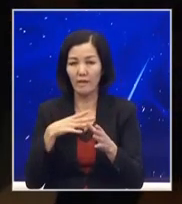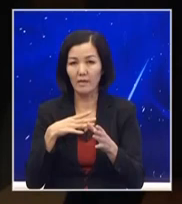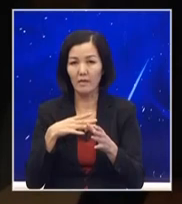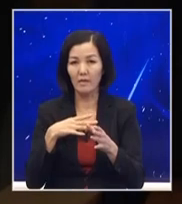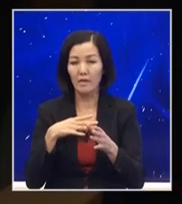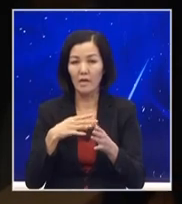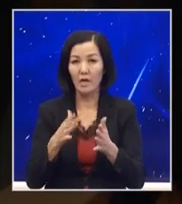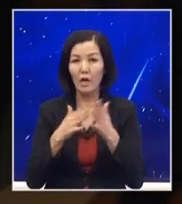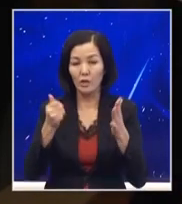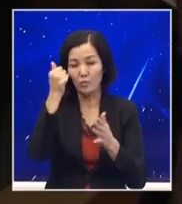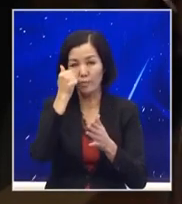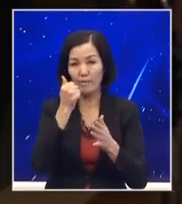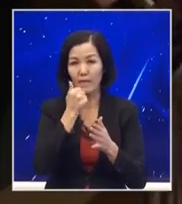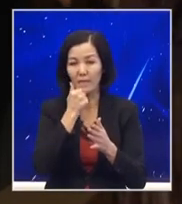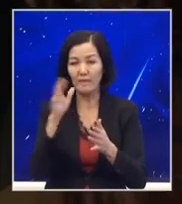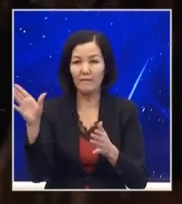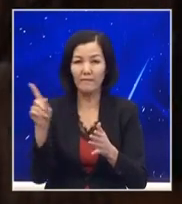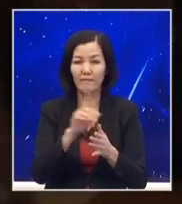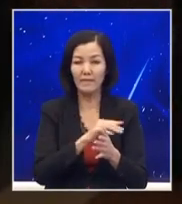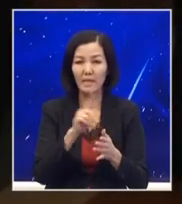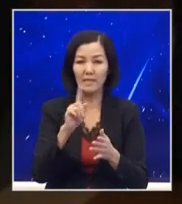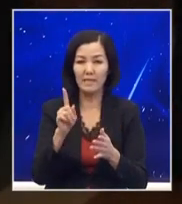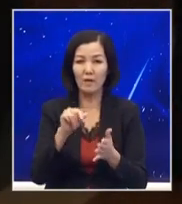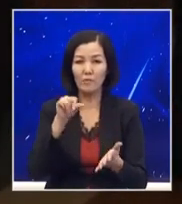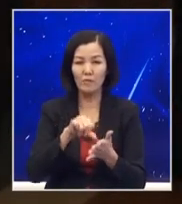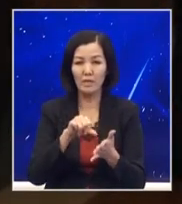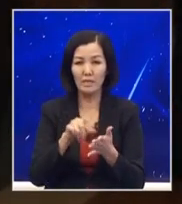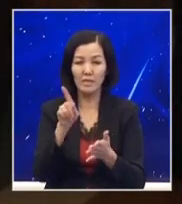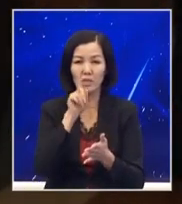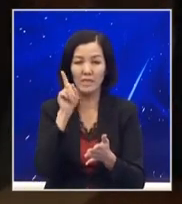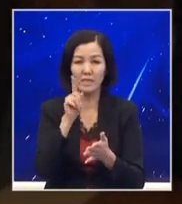Хочу поблагодарить всех за участие в Жасыл-Ел.